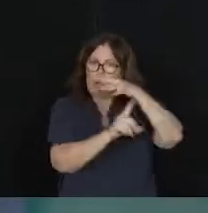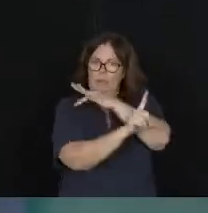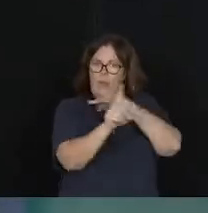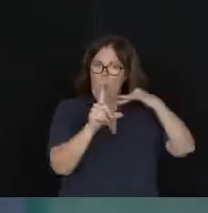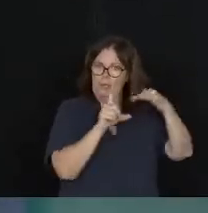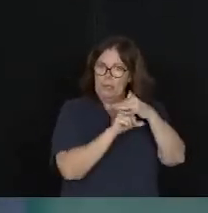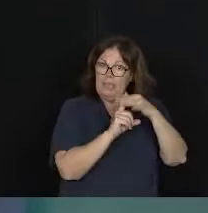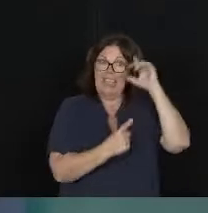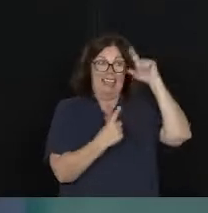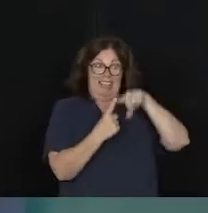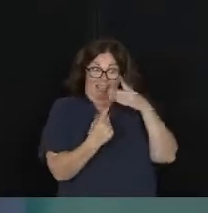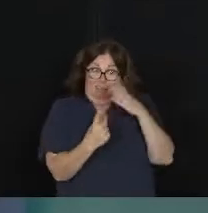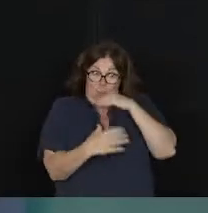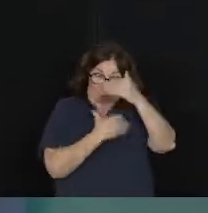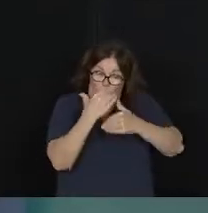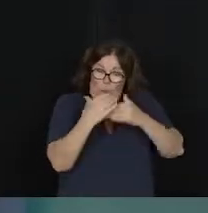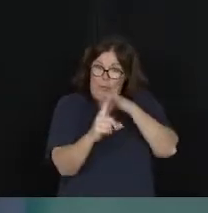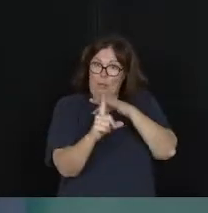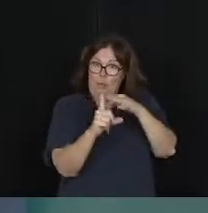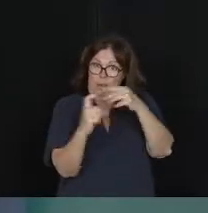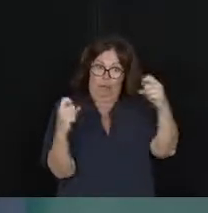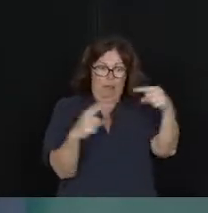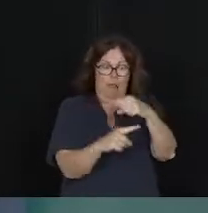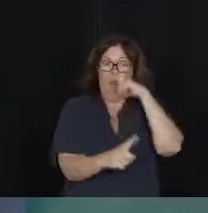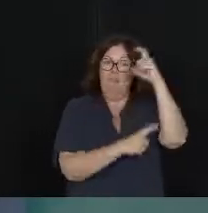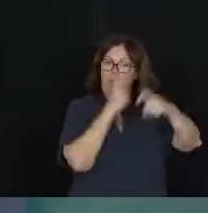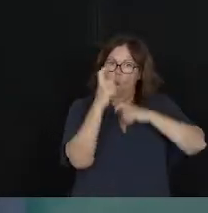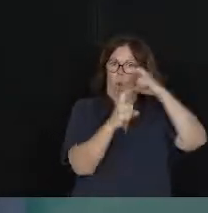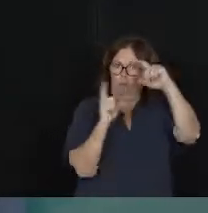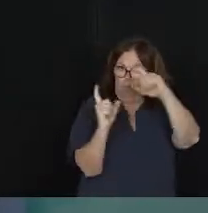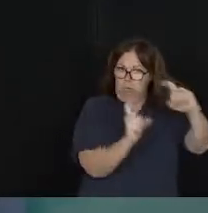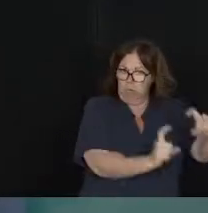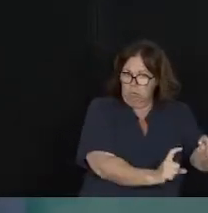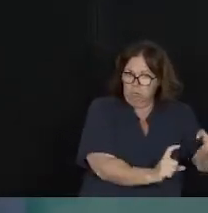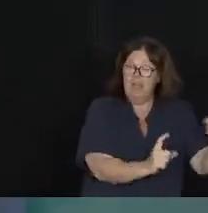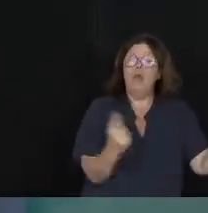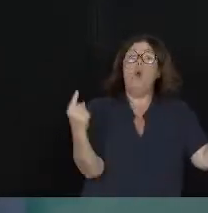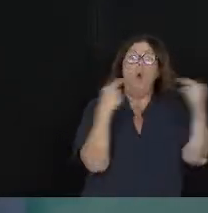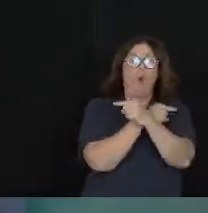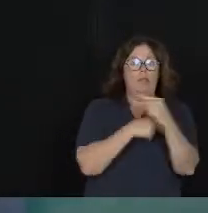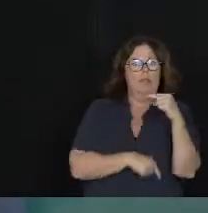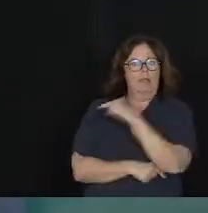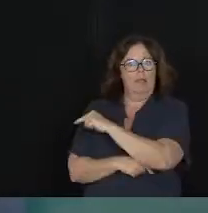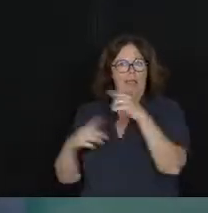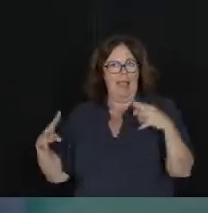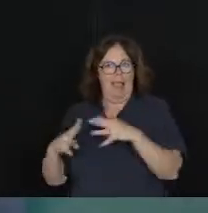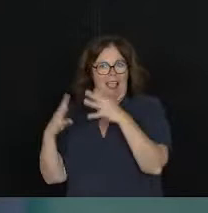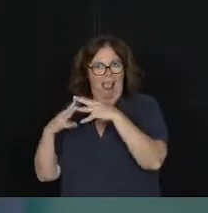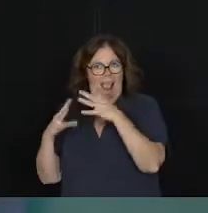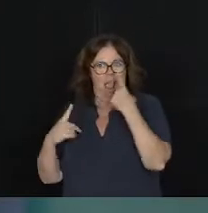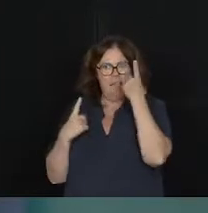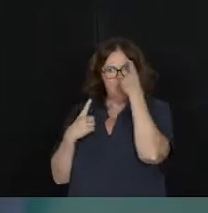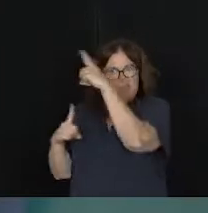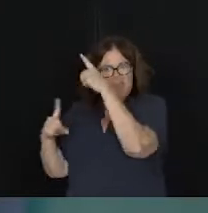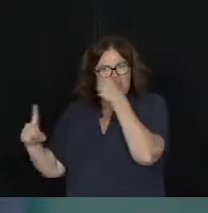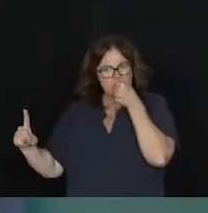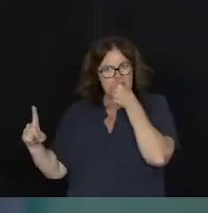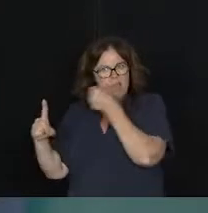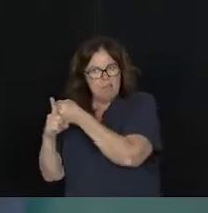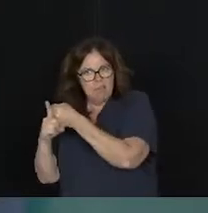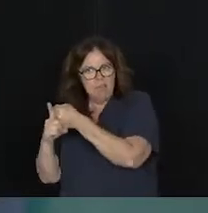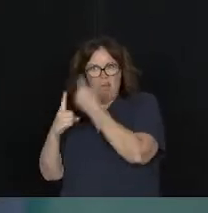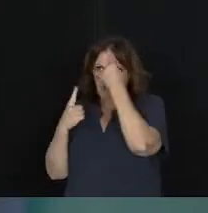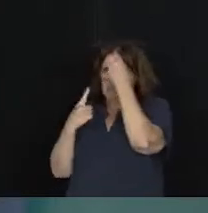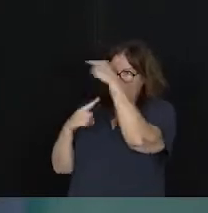violence dans des sociétés solidaires. En guerre, en revanche, on se bat. On se bat pour se défendre, pour imposer une